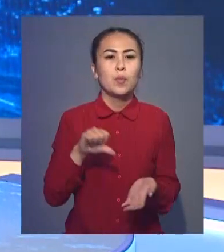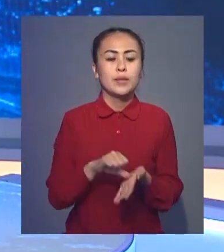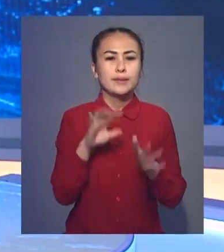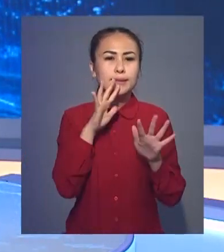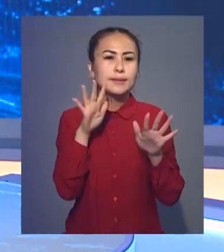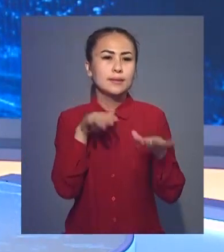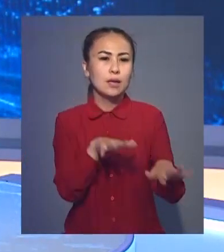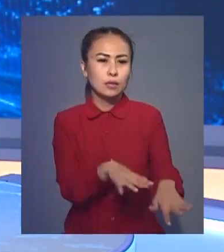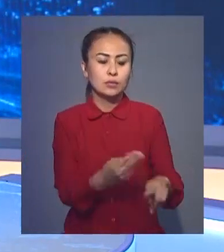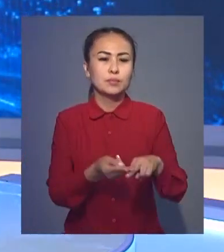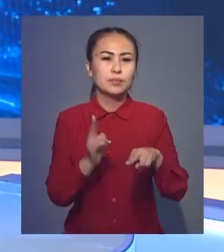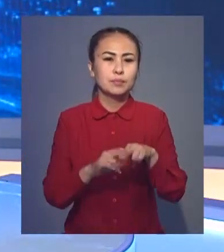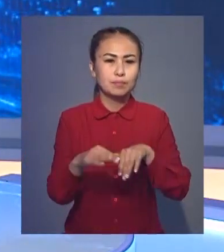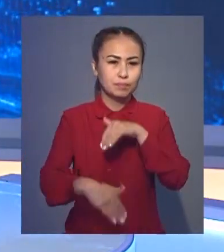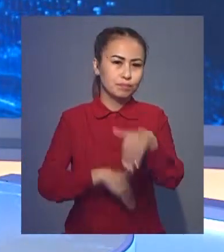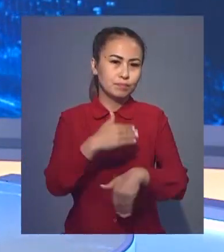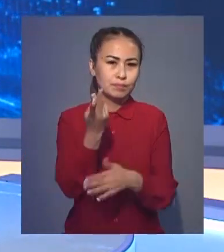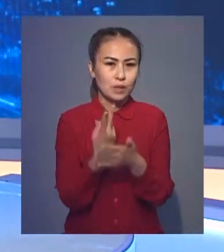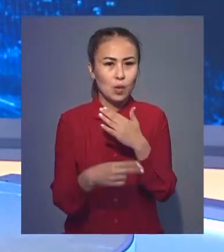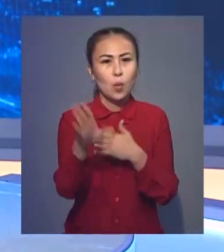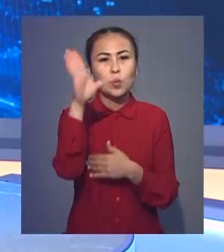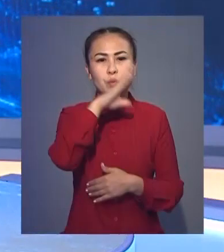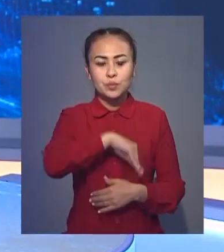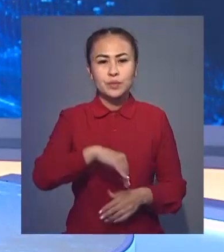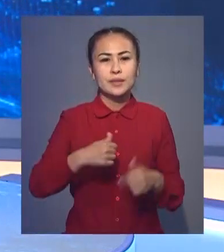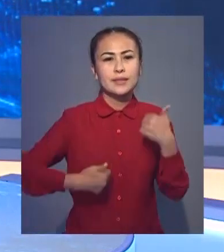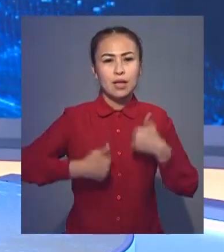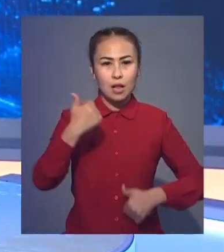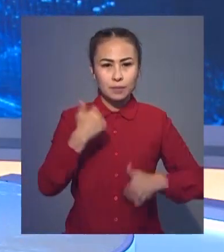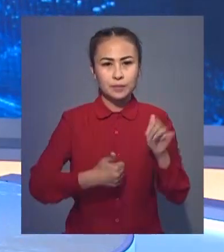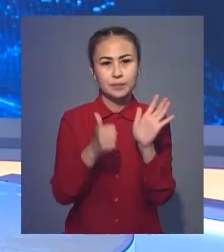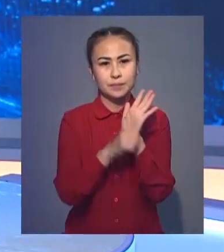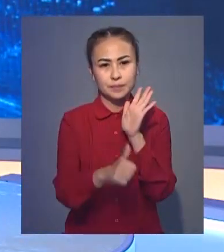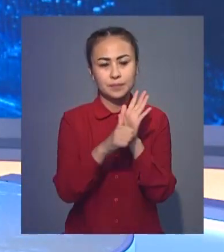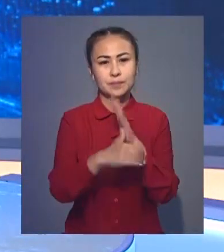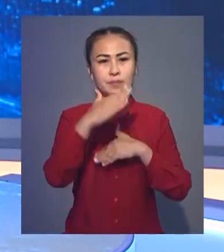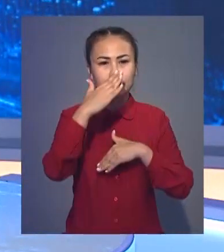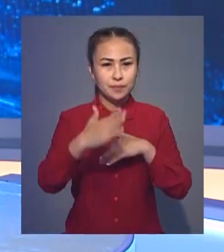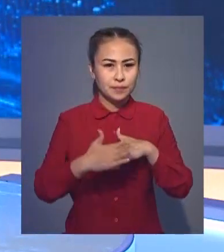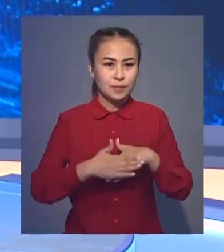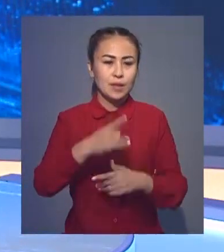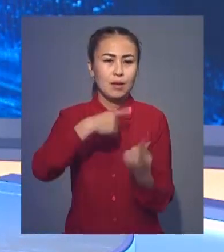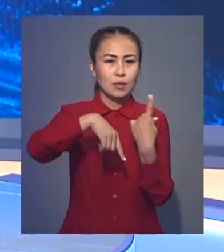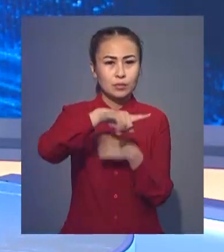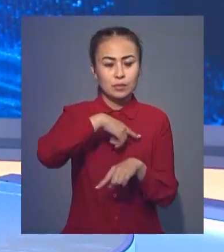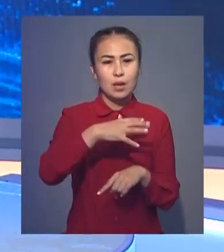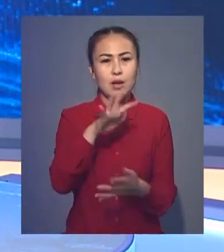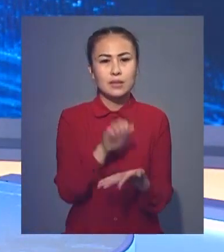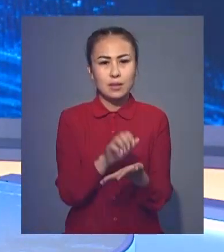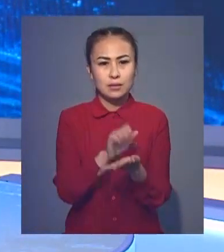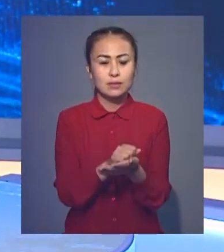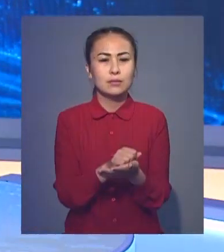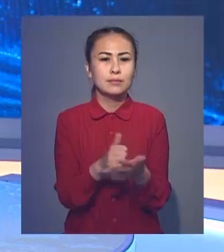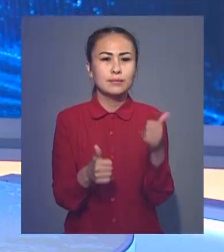қатысып, жерорта теңізінің жағалауына малтып жетті. Аталмыш жарыста еліміздің 60-қа жуық жүзушісі кәсіпқойлар мен әуесқойлар